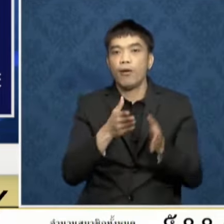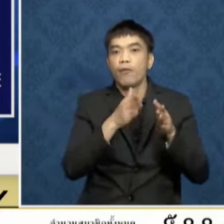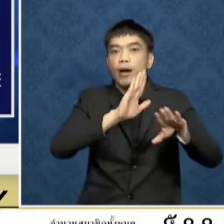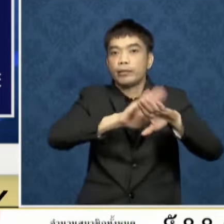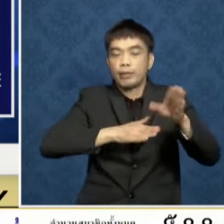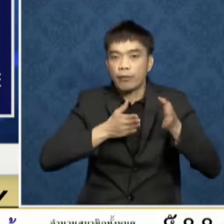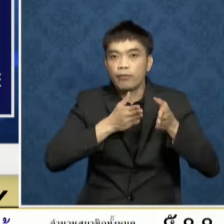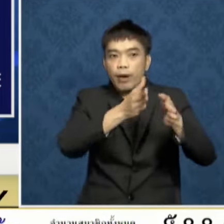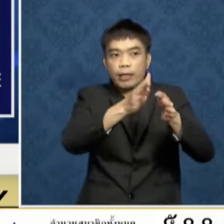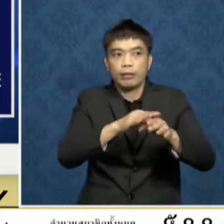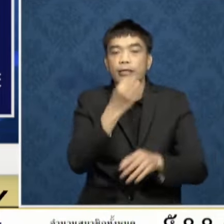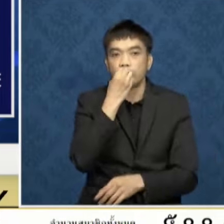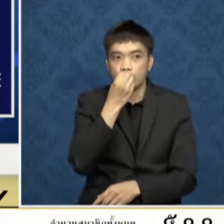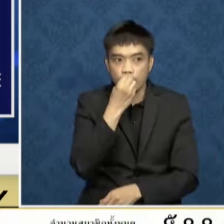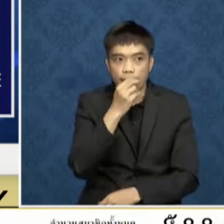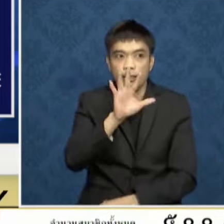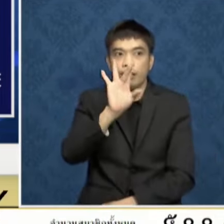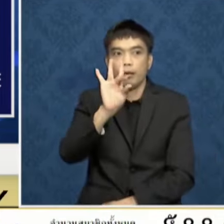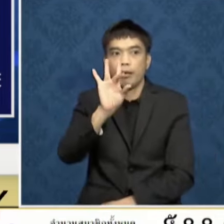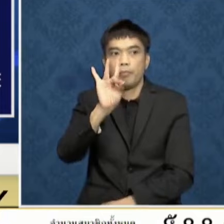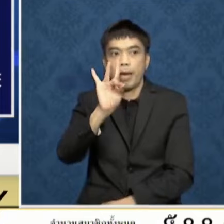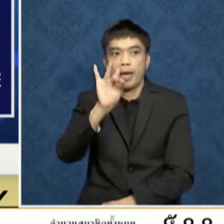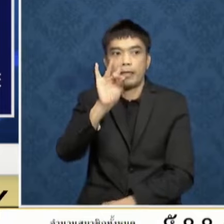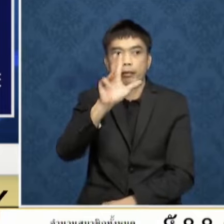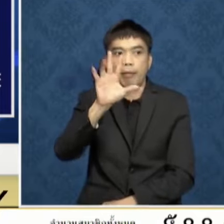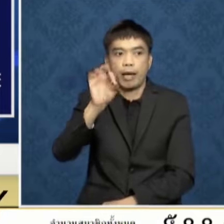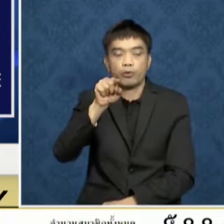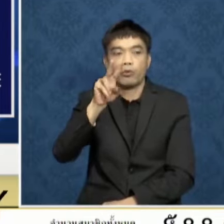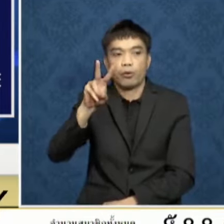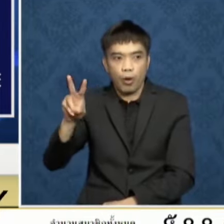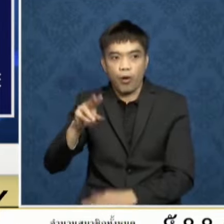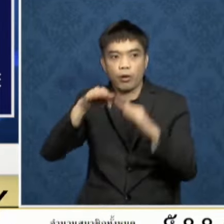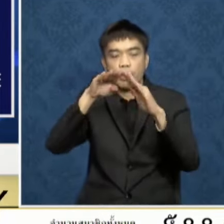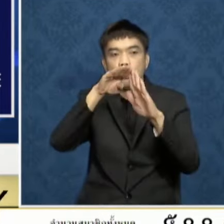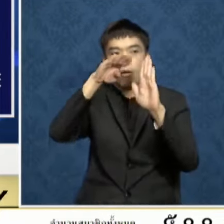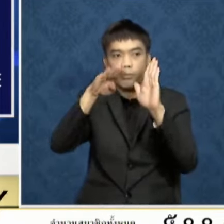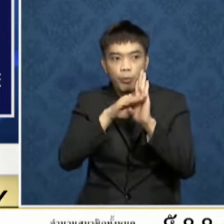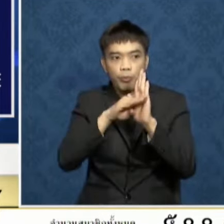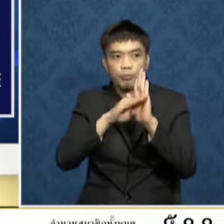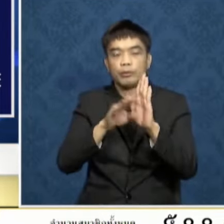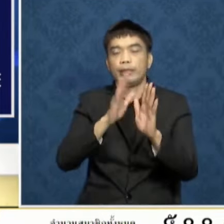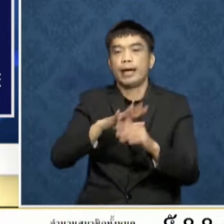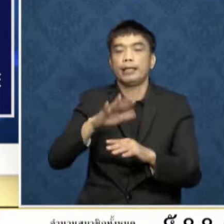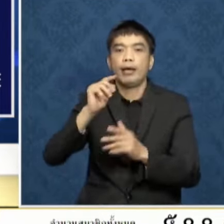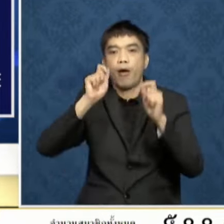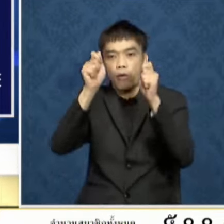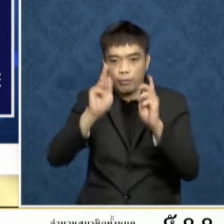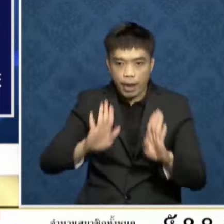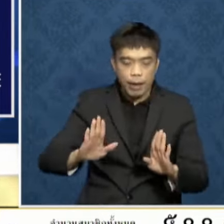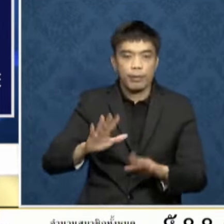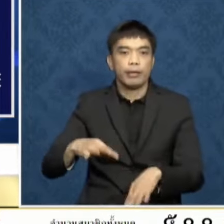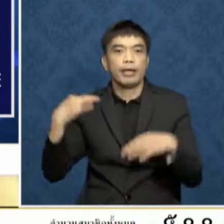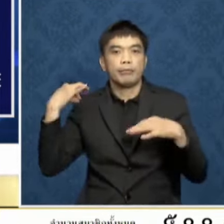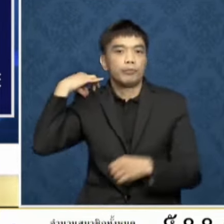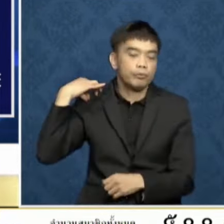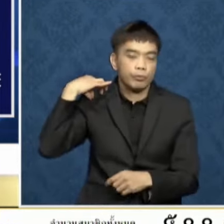ที่839 22ล้านบาทลองลงมาก็คือด้านออกแบบด้านแฟชั่นด้านภาพยนตร์ด้านกีฬา